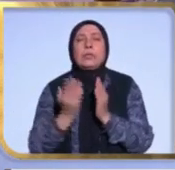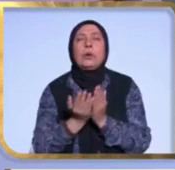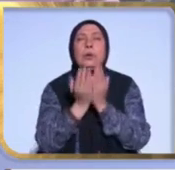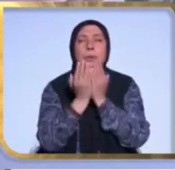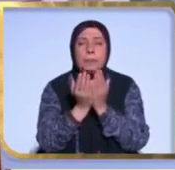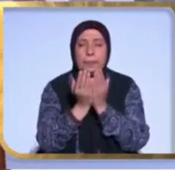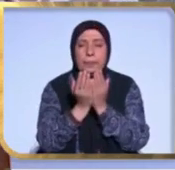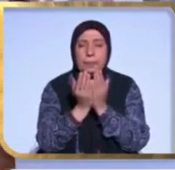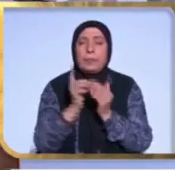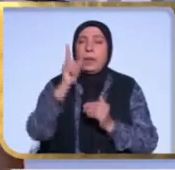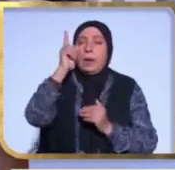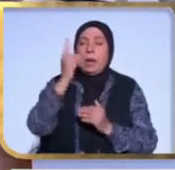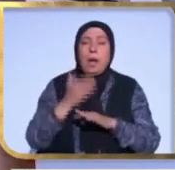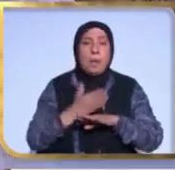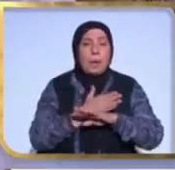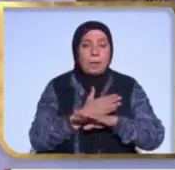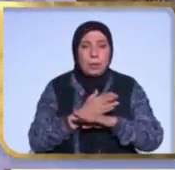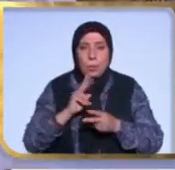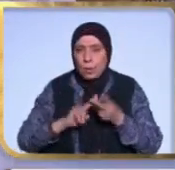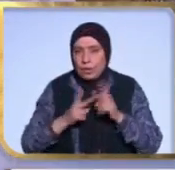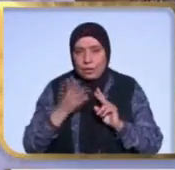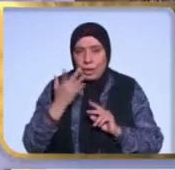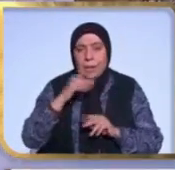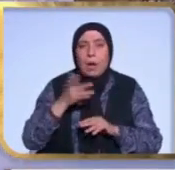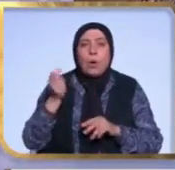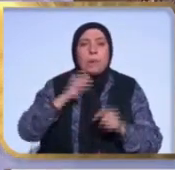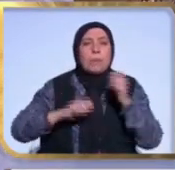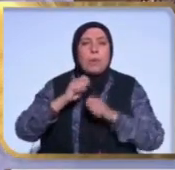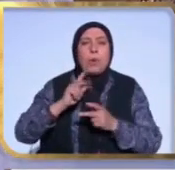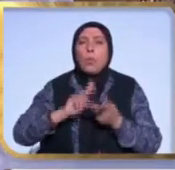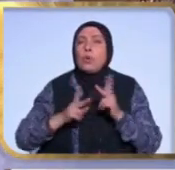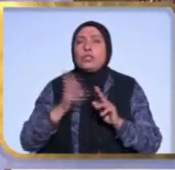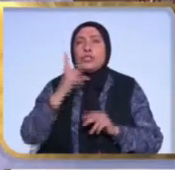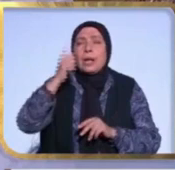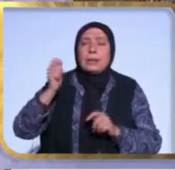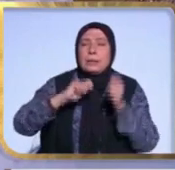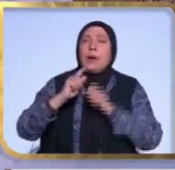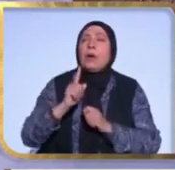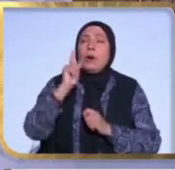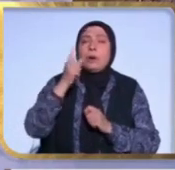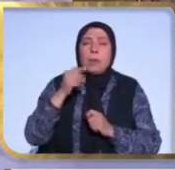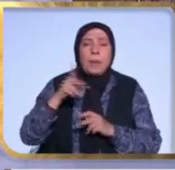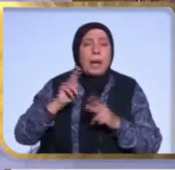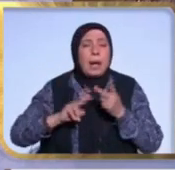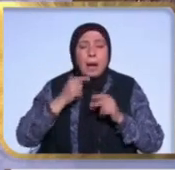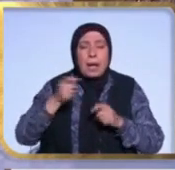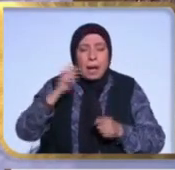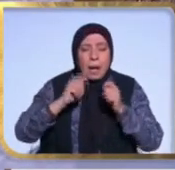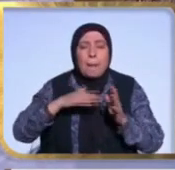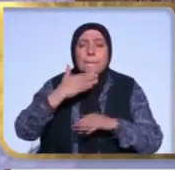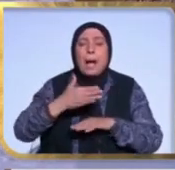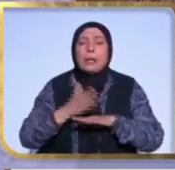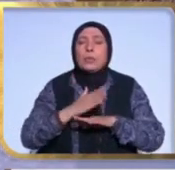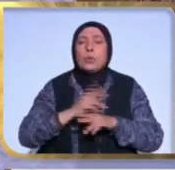يا من كنت قبل كل شيء والمكون لكل شيء والكائن بعد كل شيء، اللهم اجعل